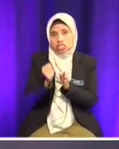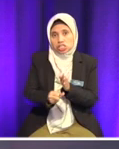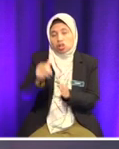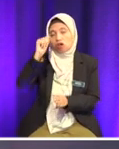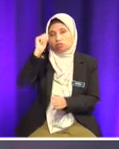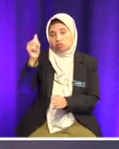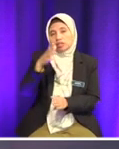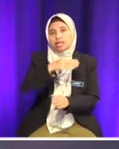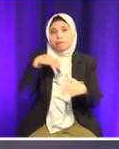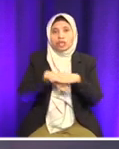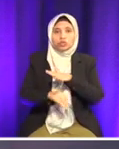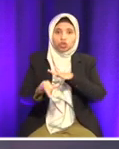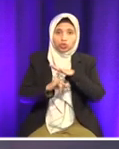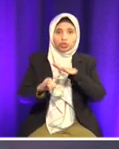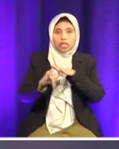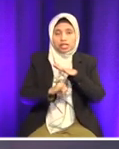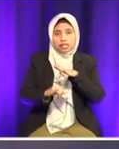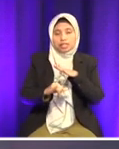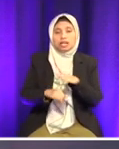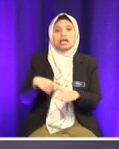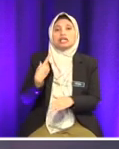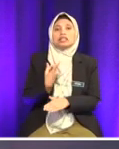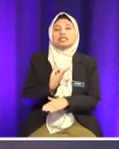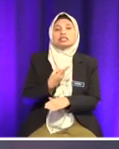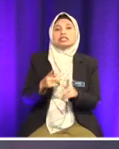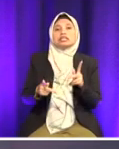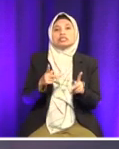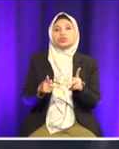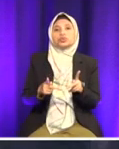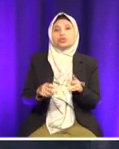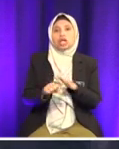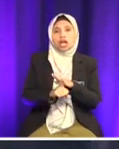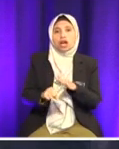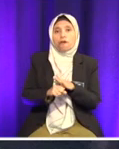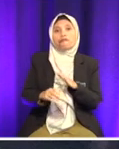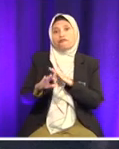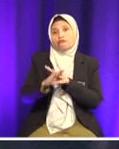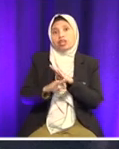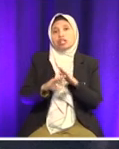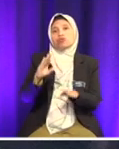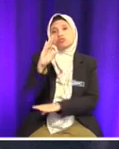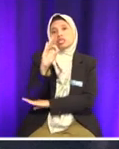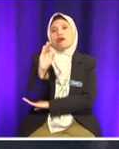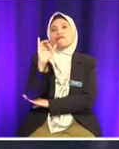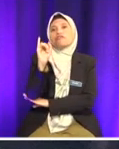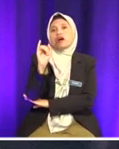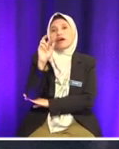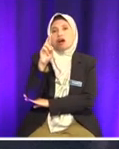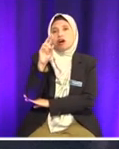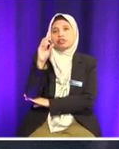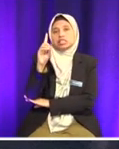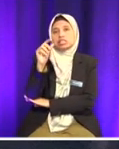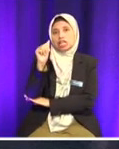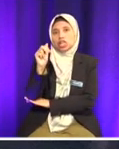subhanahu wa ta'ala betul-betul yang paling kita susah Insya Allah mudah-mudahan doa